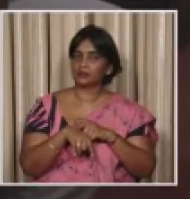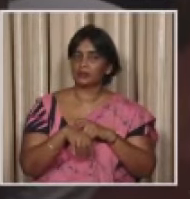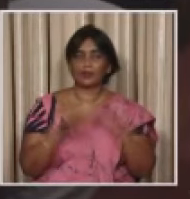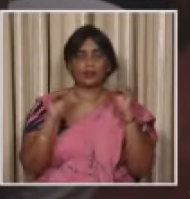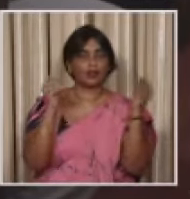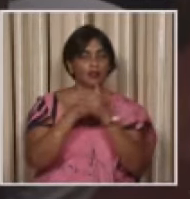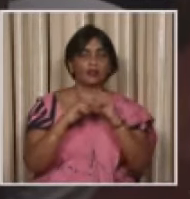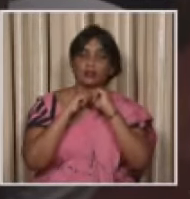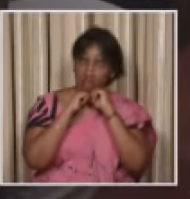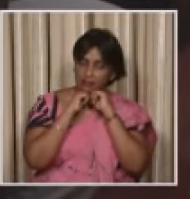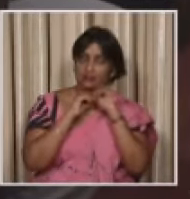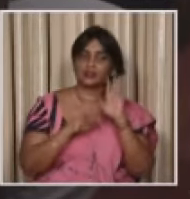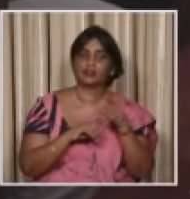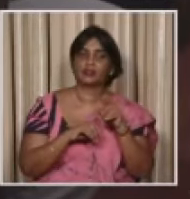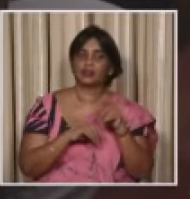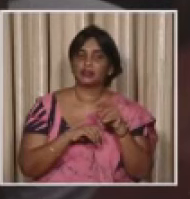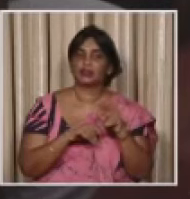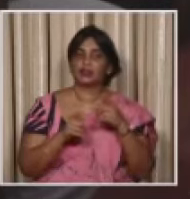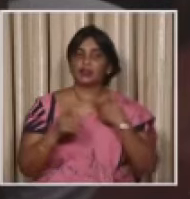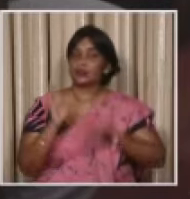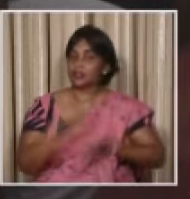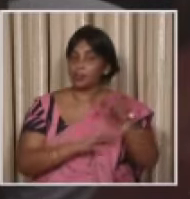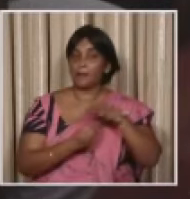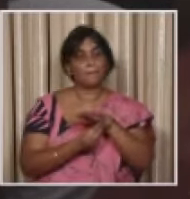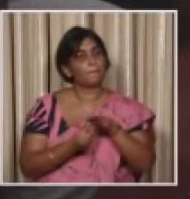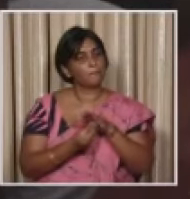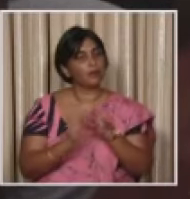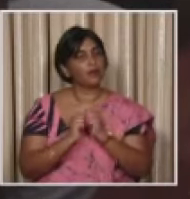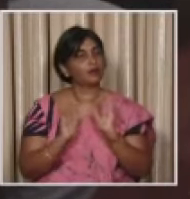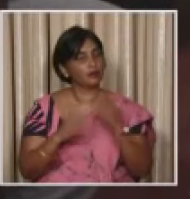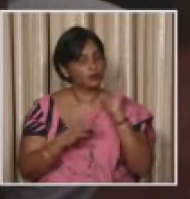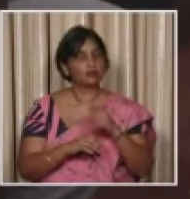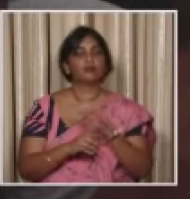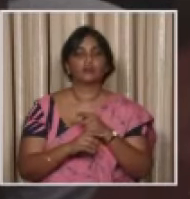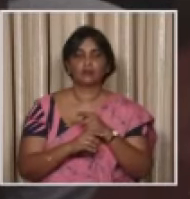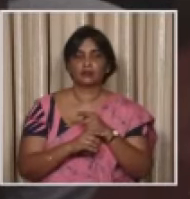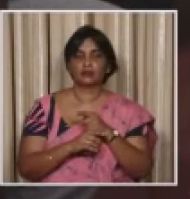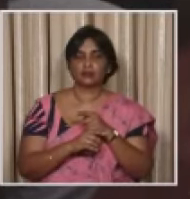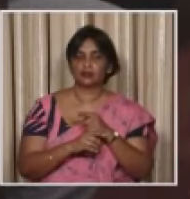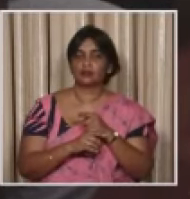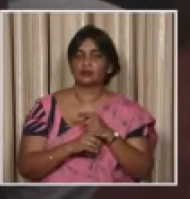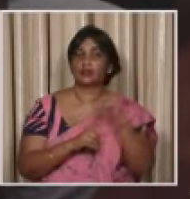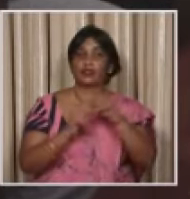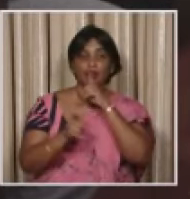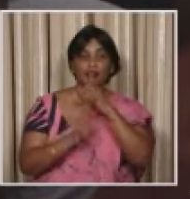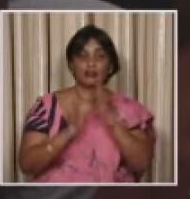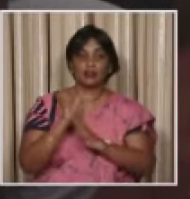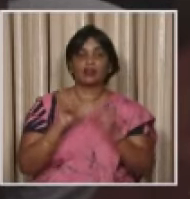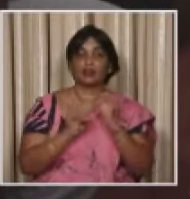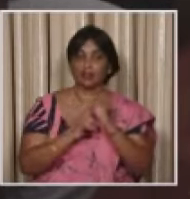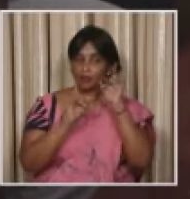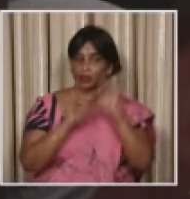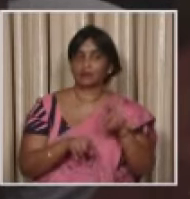හැංගිලා හිටපු පිරිස් වලට යන්න පුළුවන් පරිසරය උදා කරලා දීලා තියෙන්නේ ඔය කතා කරපු මන්ත්‍රීතුමා